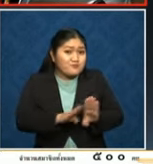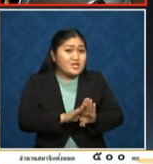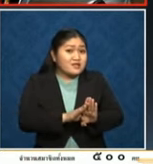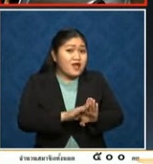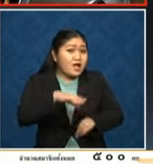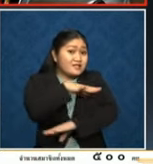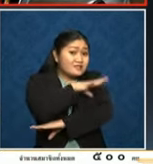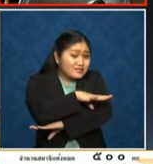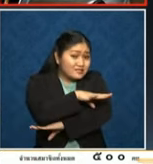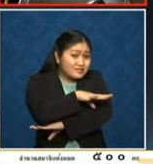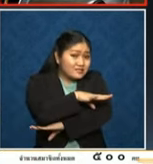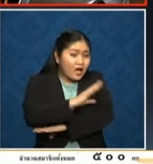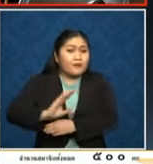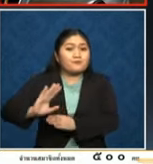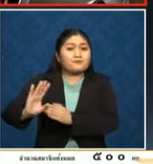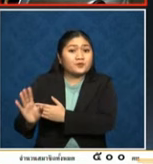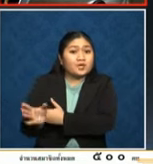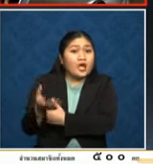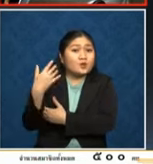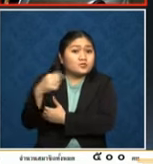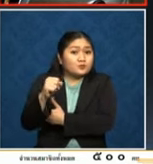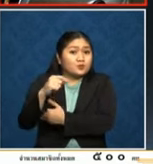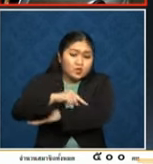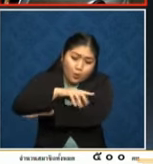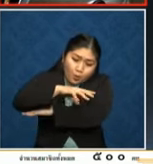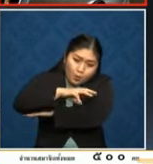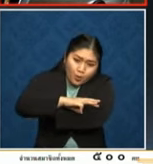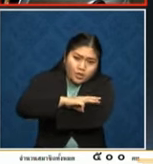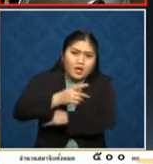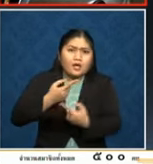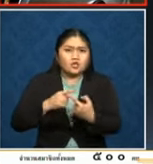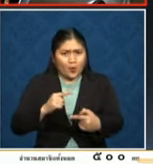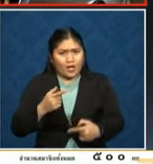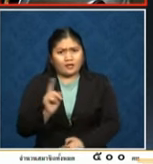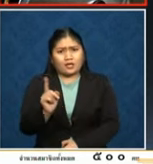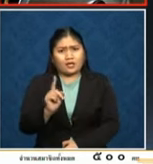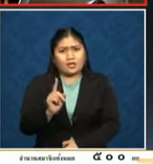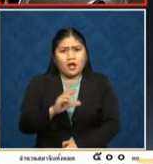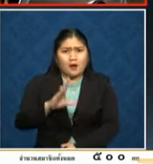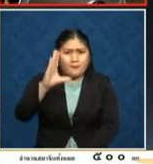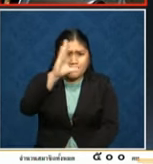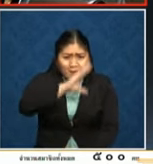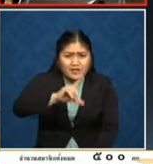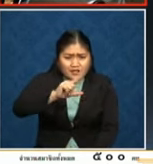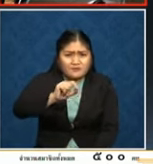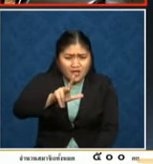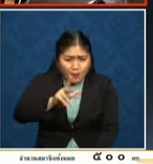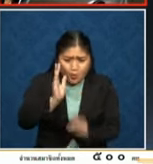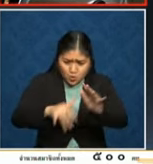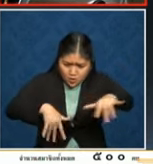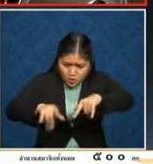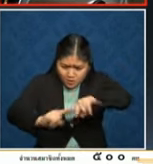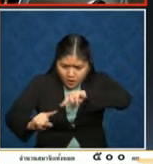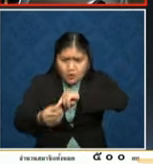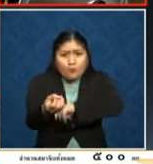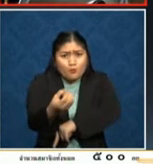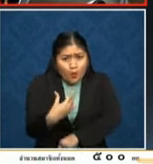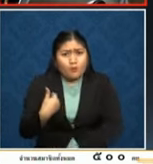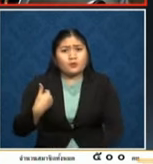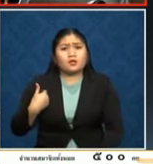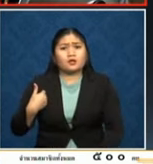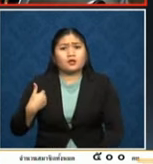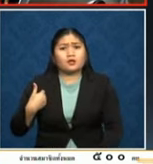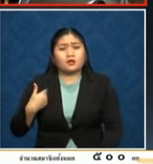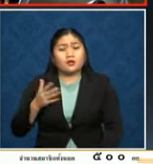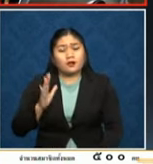ช่วงประมาณ10โมงเช้าถึง6โมงเย็นนะครับแต่ตอน5ทุ่มยังมีประชาชนร้องเรียนอยู่เลยครับเรื่องต่อมาครับช